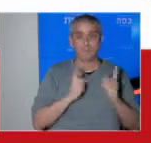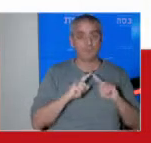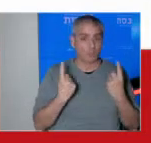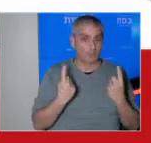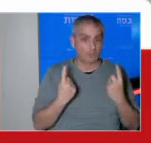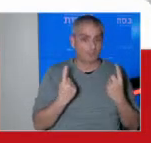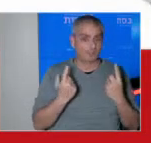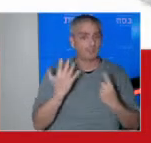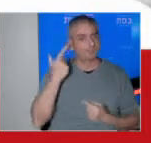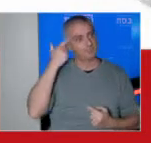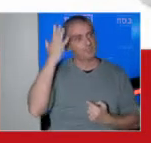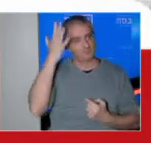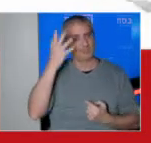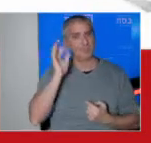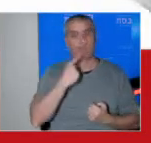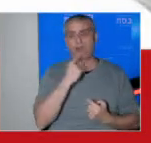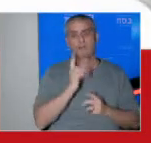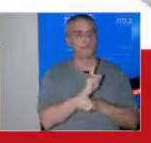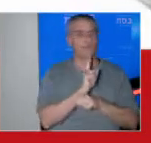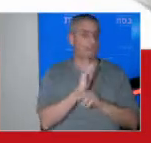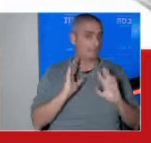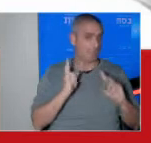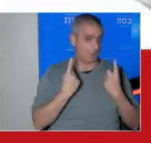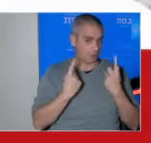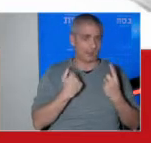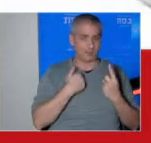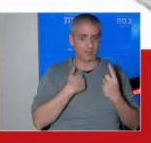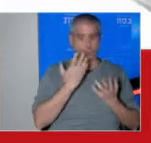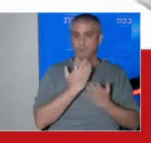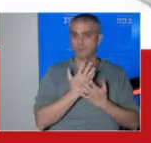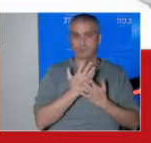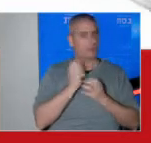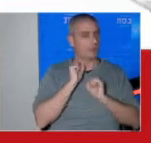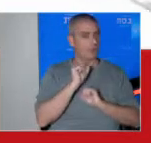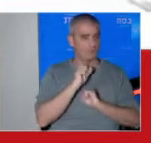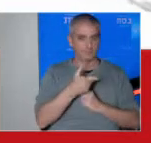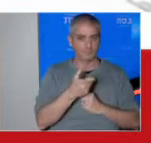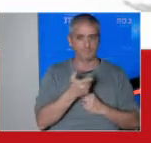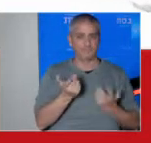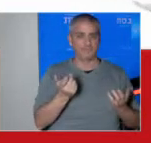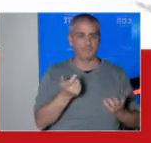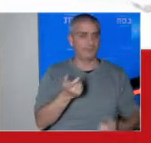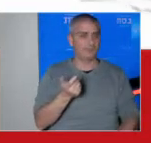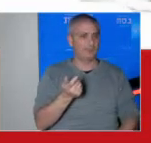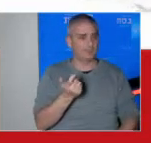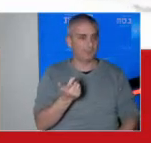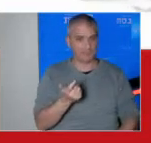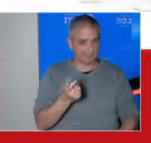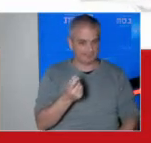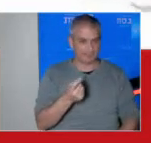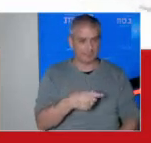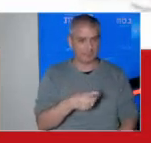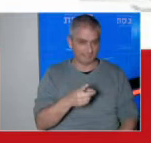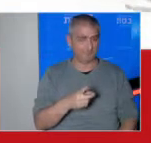זה עוד חזון למועד, אני יכול להגיד לך מה קורה בינתיים, אנחנו מאות אלפי אוהדי ביתר ירושלים, צפון והדרום, וידוע שהקבוצה הזאת יש לה